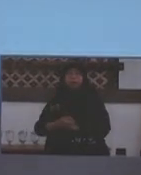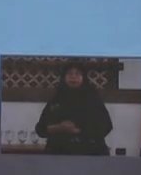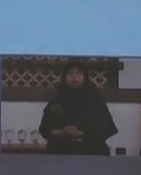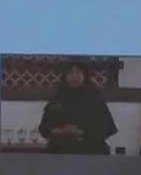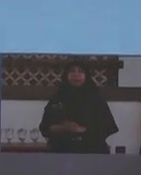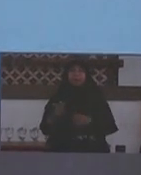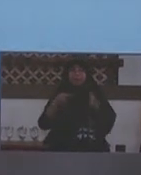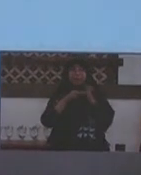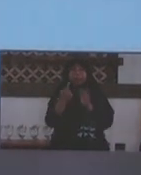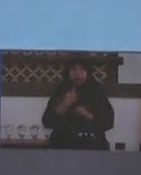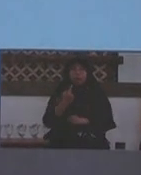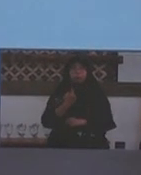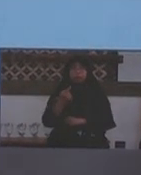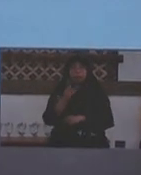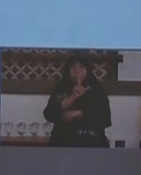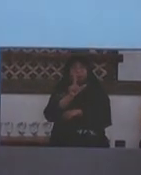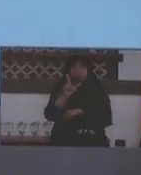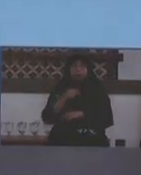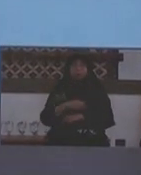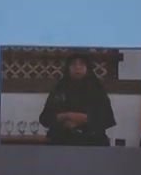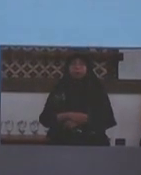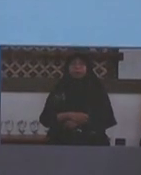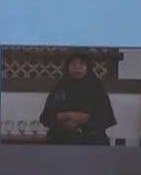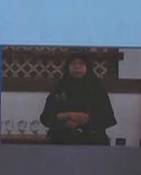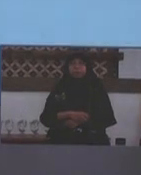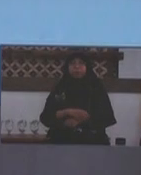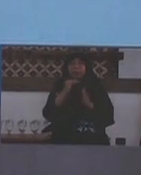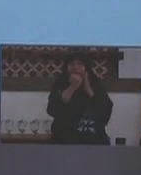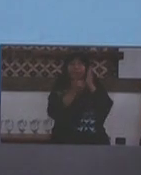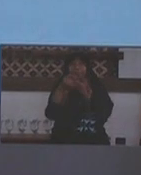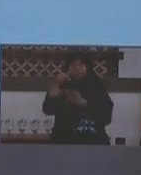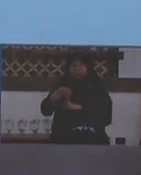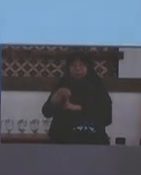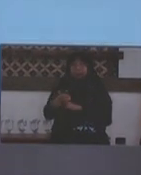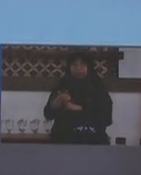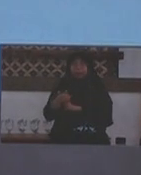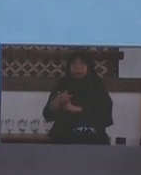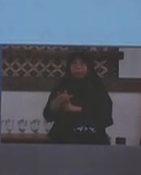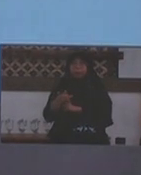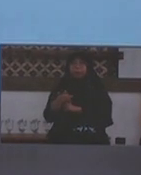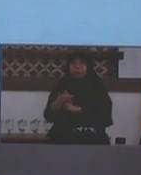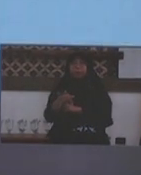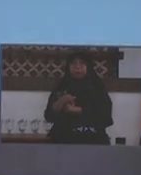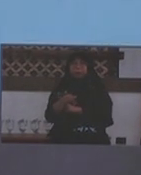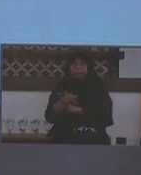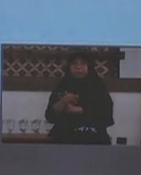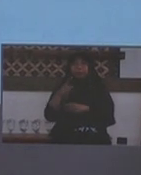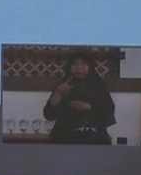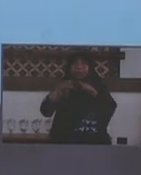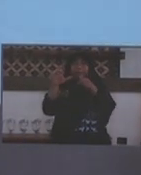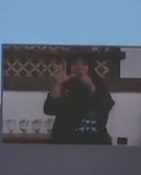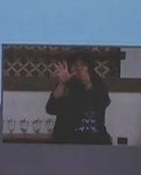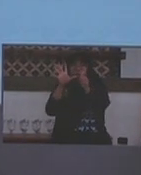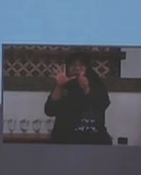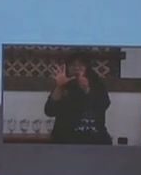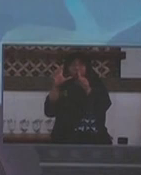Izinkan kami laporkan secara ringkas penyelenggaraan musyawarah perencanaan pembangunan wilayah dari 6 wilayah diawali